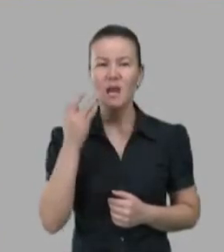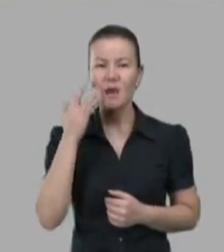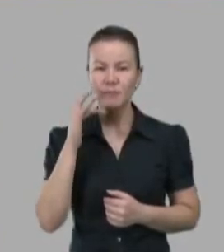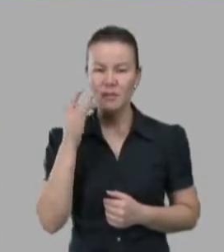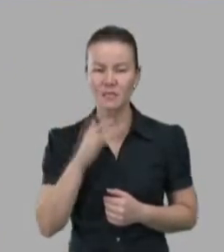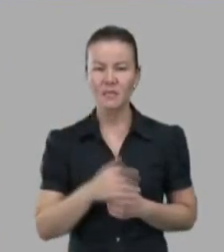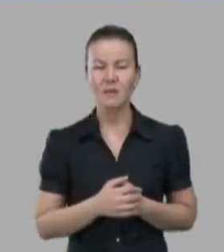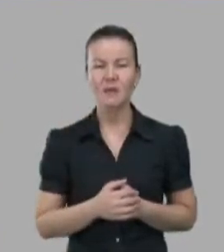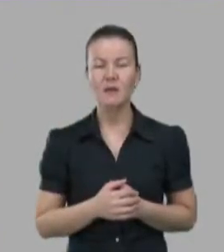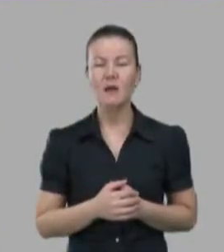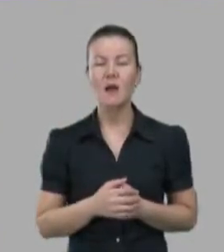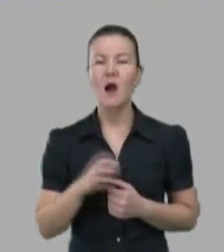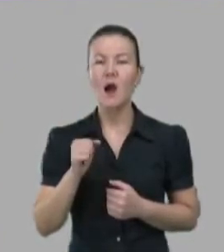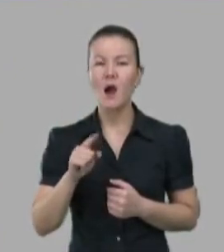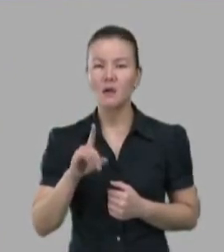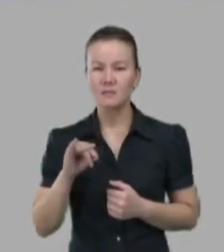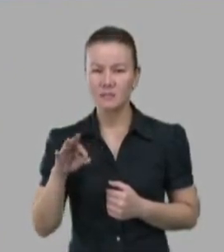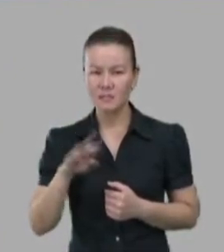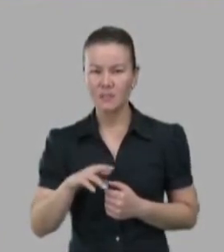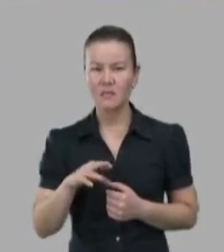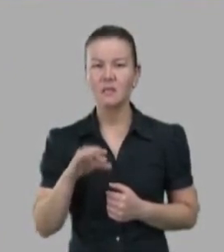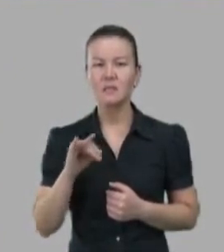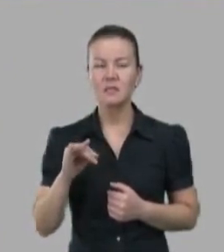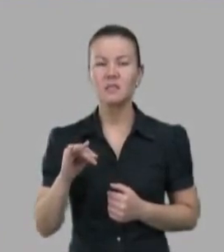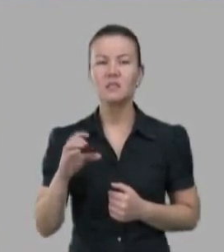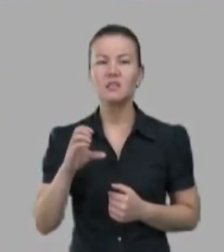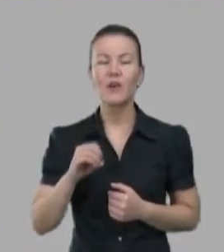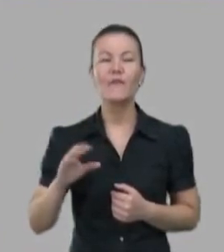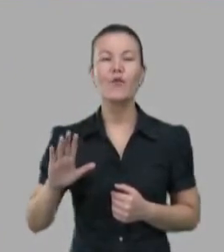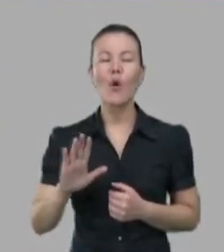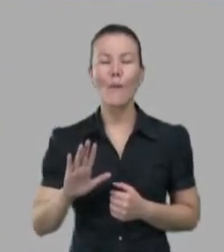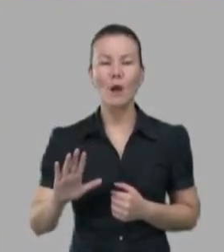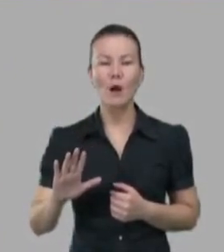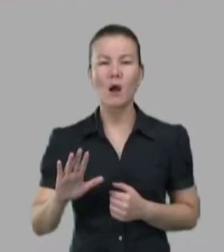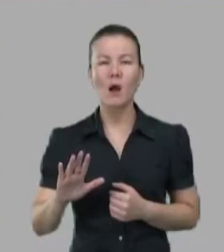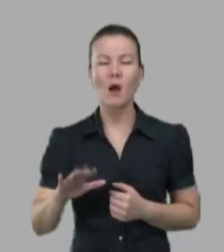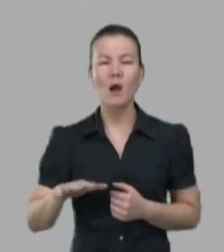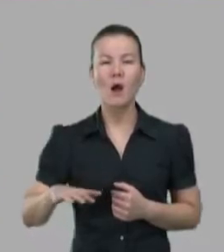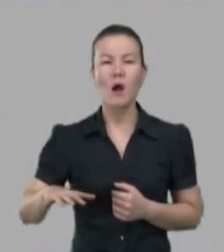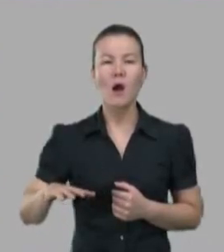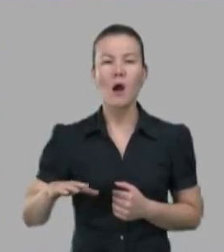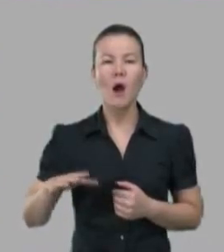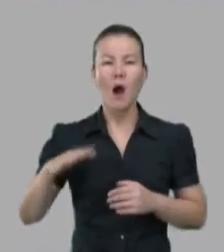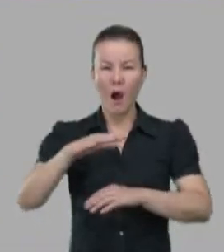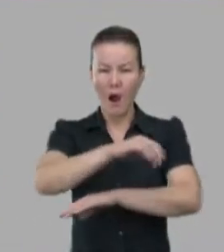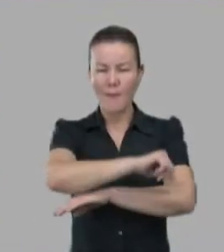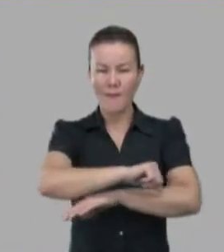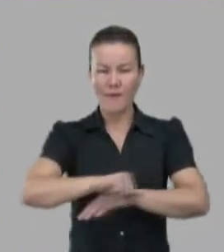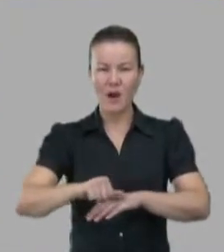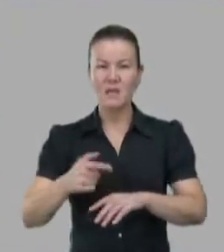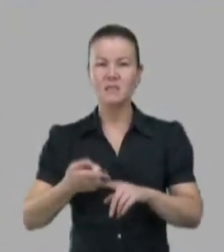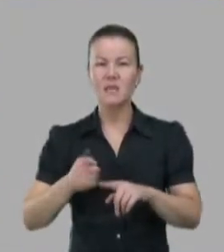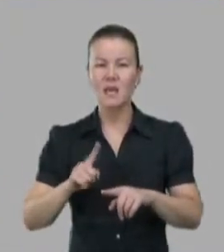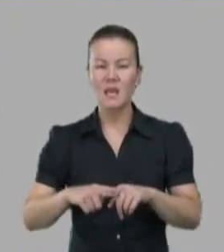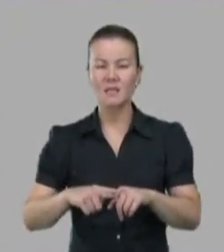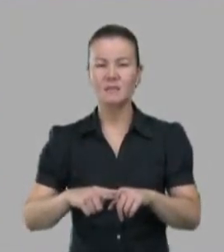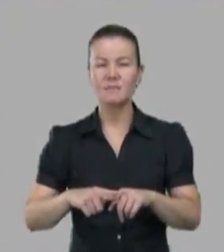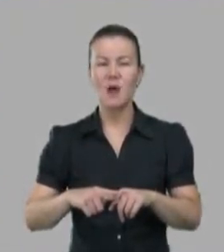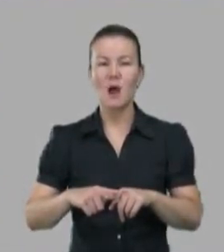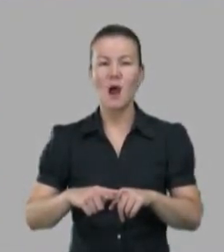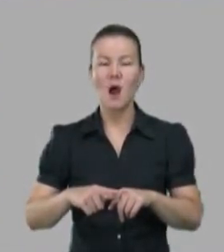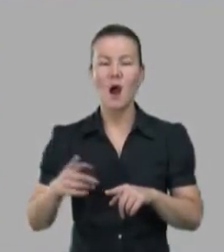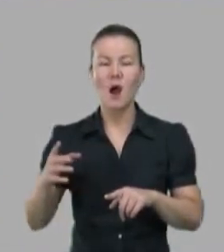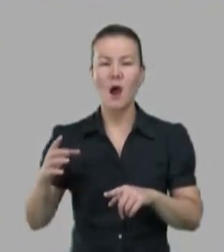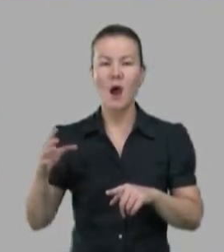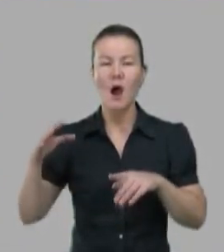Северная Америка, Азия и Европа омываются этим